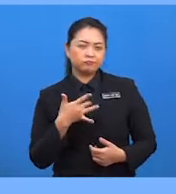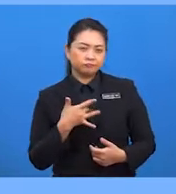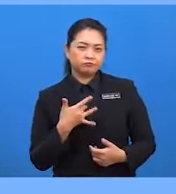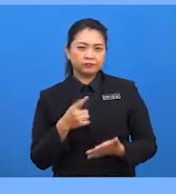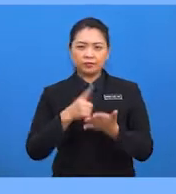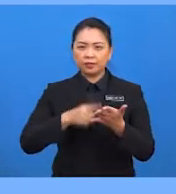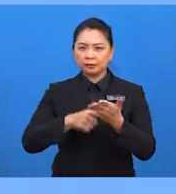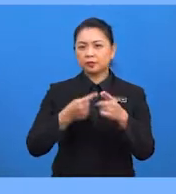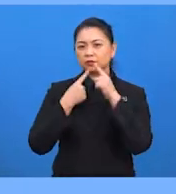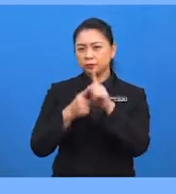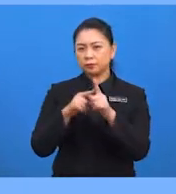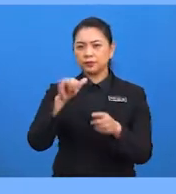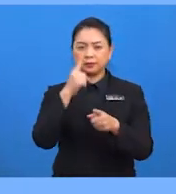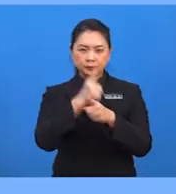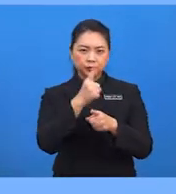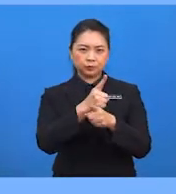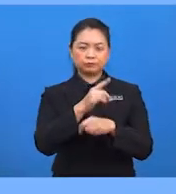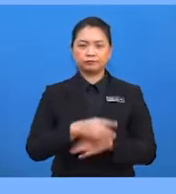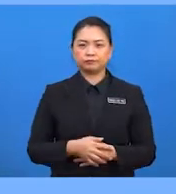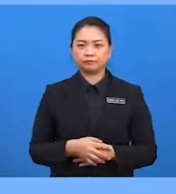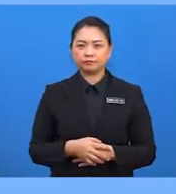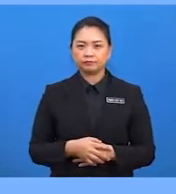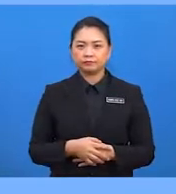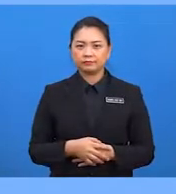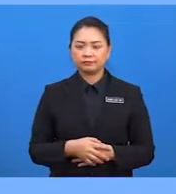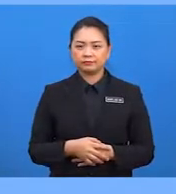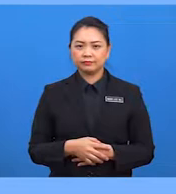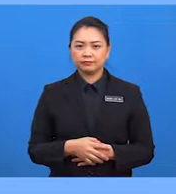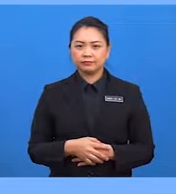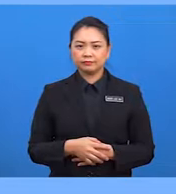Agak-agaknya, apakah jawapan yang tepat ya?